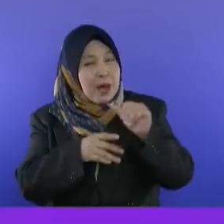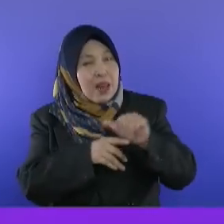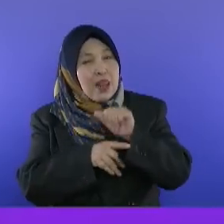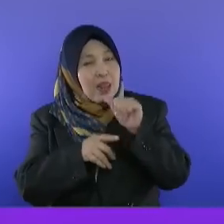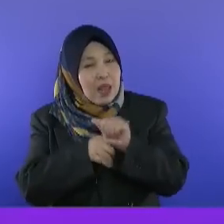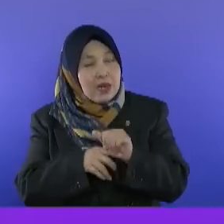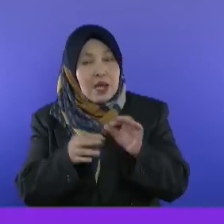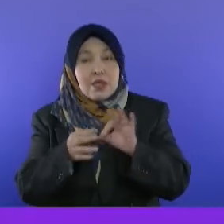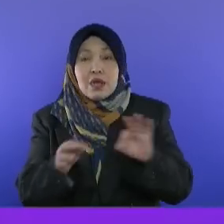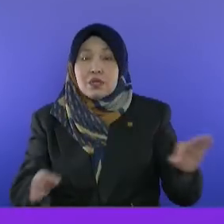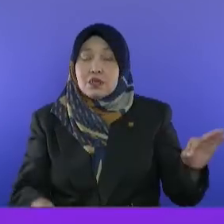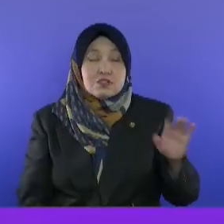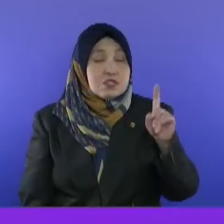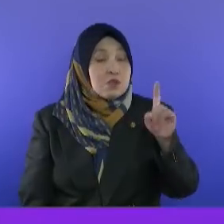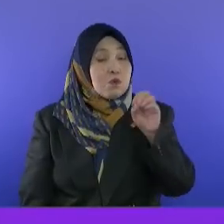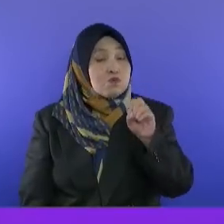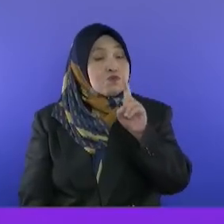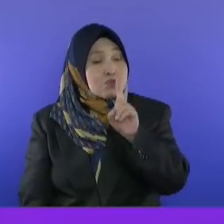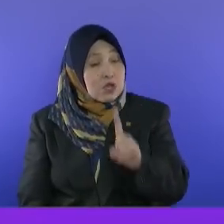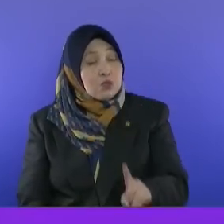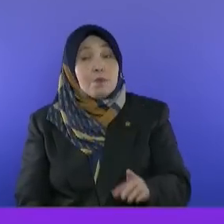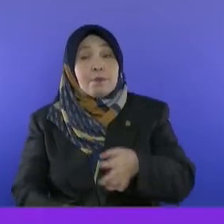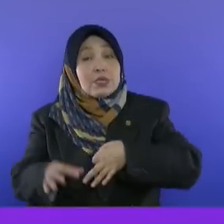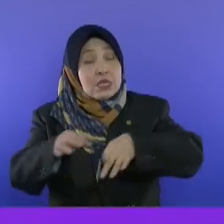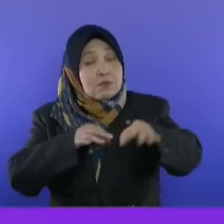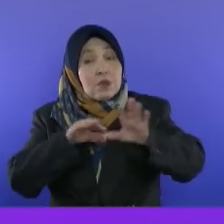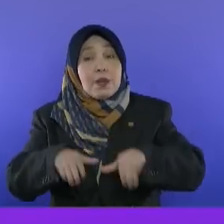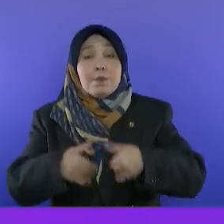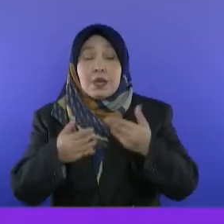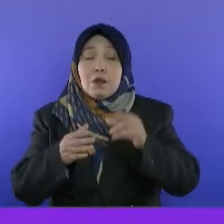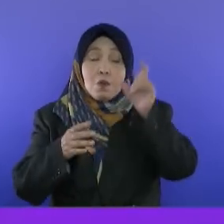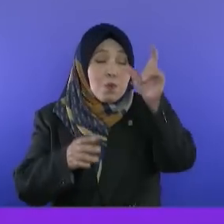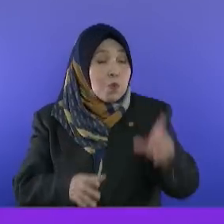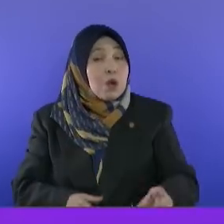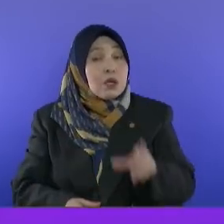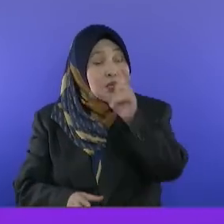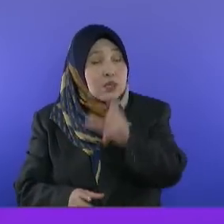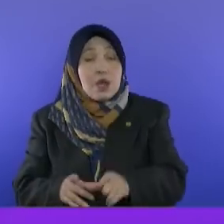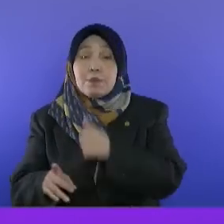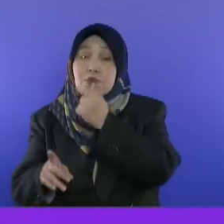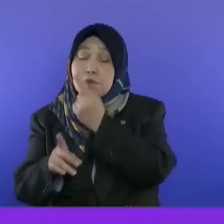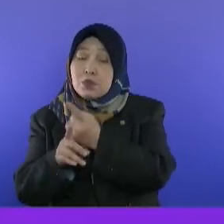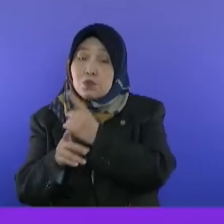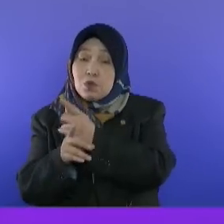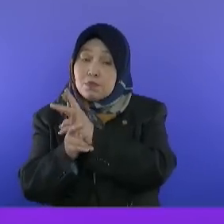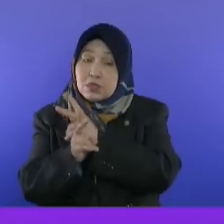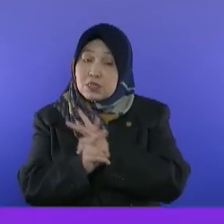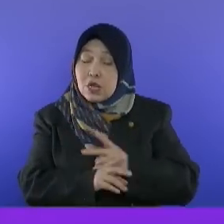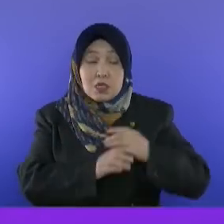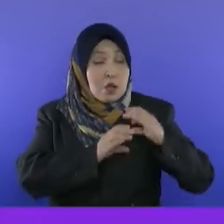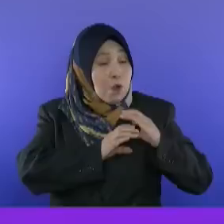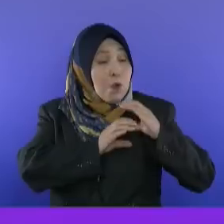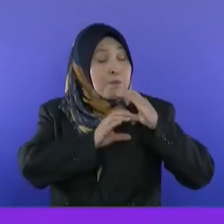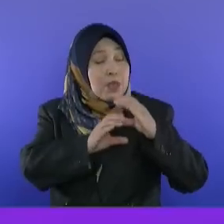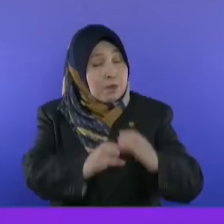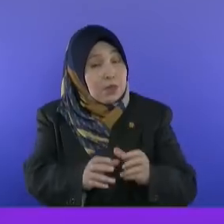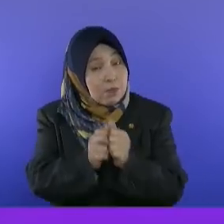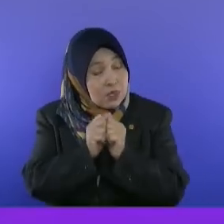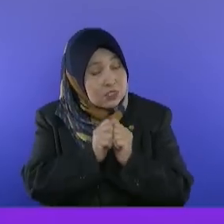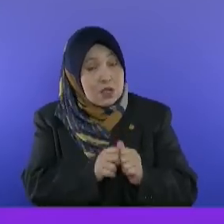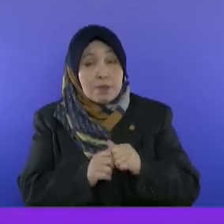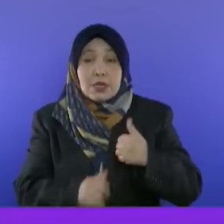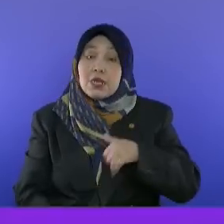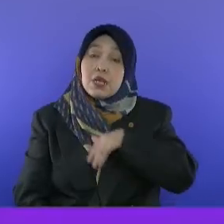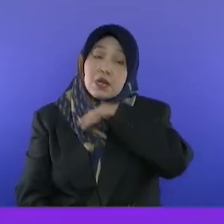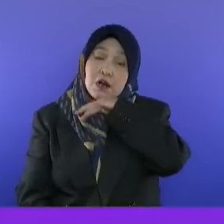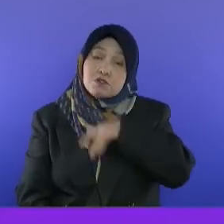ayat yang ke 101 menjelaskan Bagaimana orang-orang yang benar-benar menjaga komitmen bersama dengan Rasul